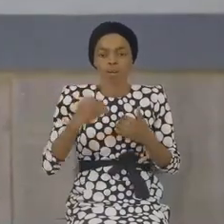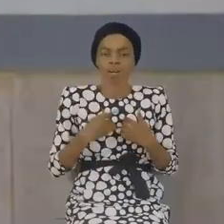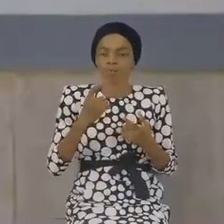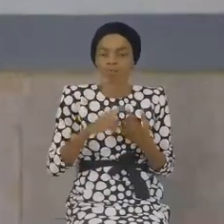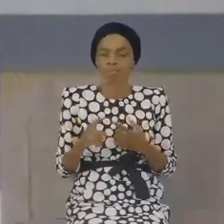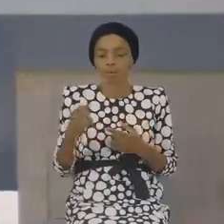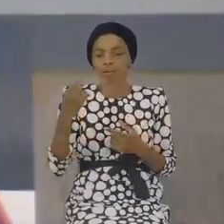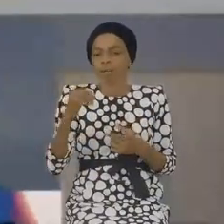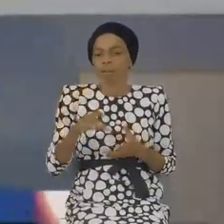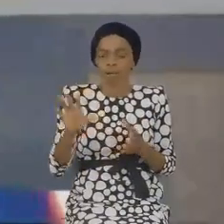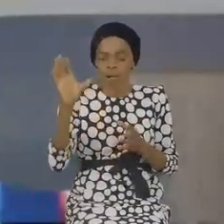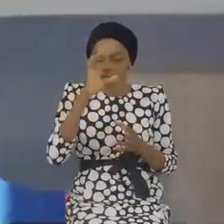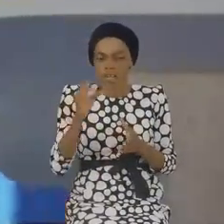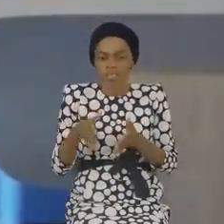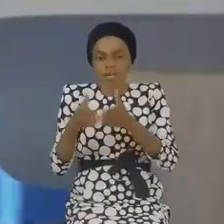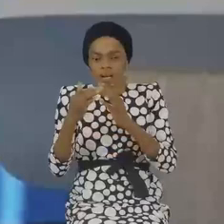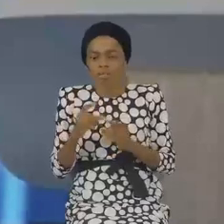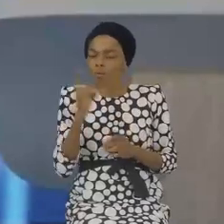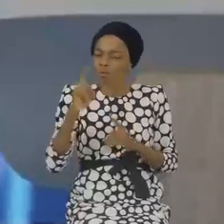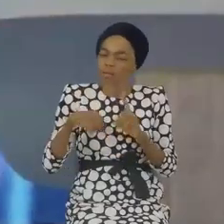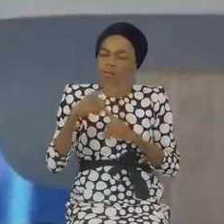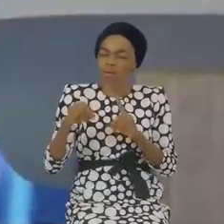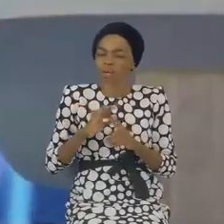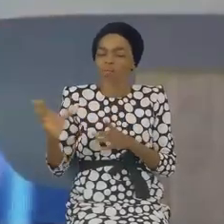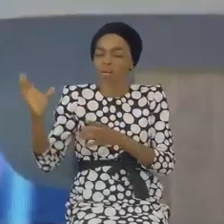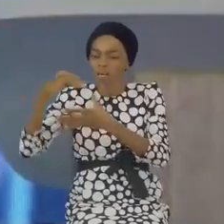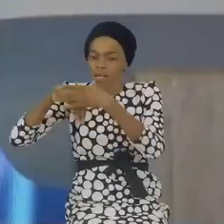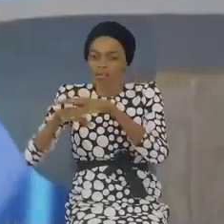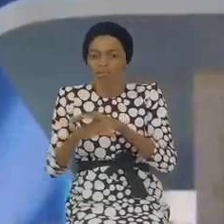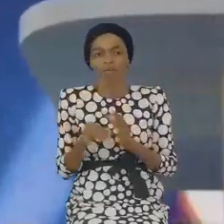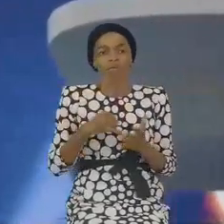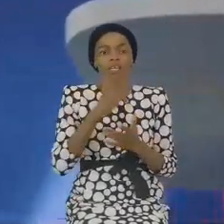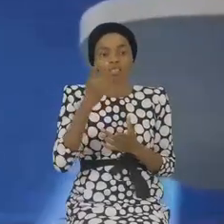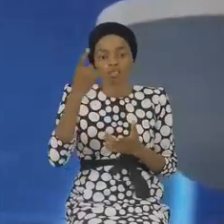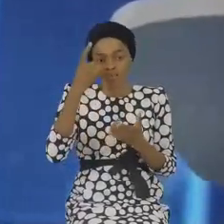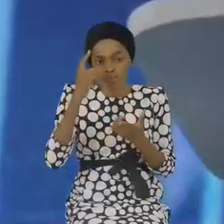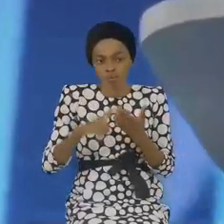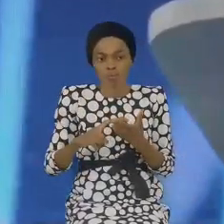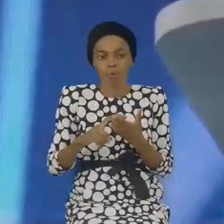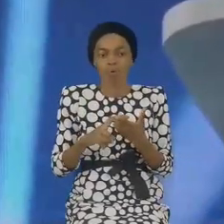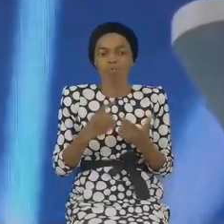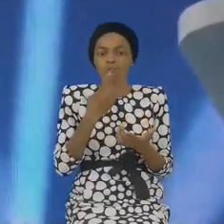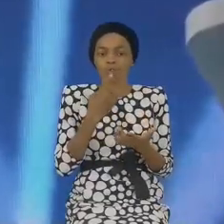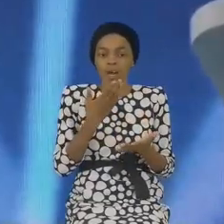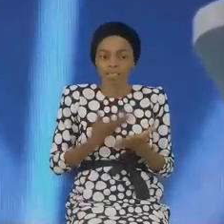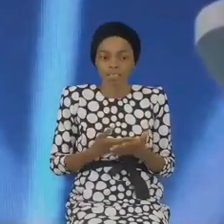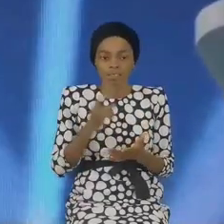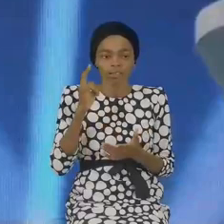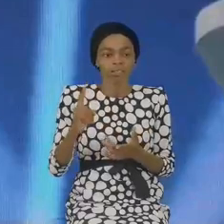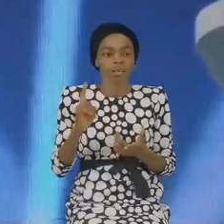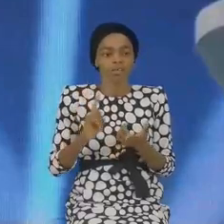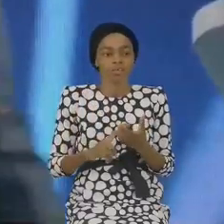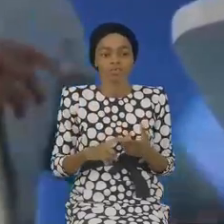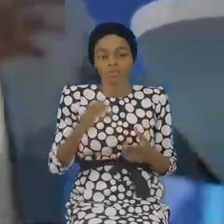va entrer là-bas, quand est-ce que je vais entrer. Et il dit, c'est afin de t'humilier et de t'éprouver pour savoir quelles étaient les dispositions de ton